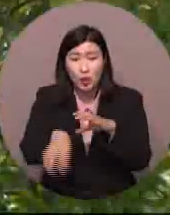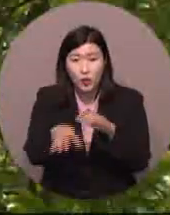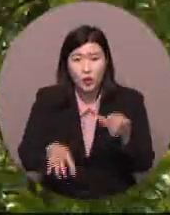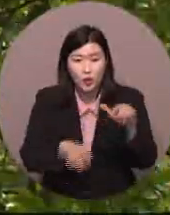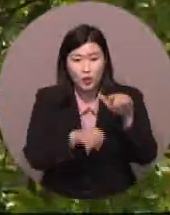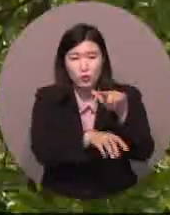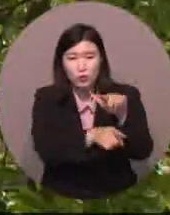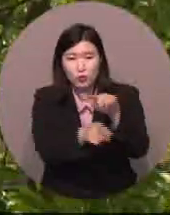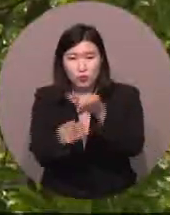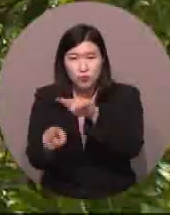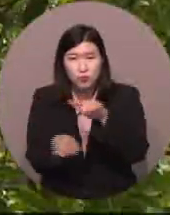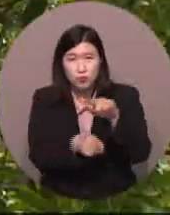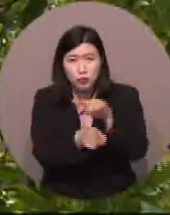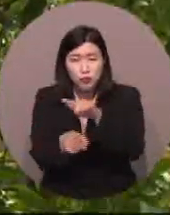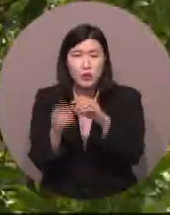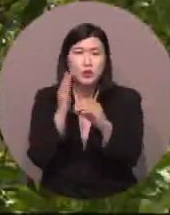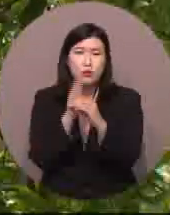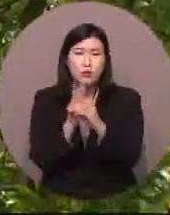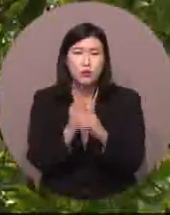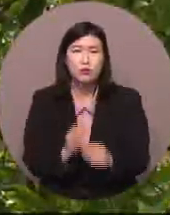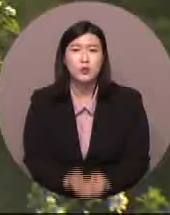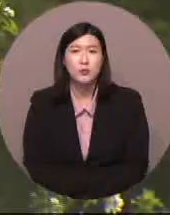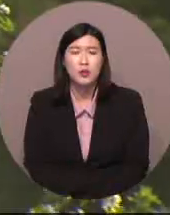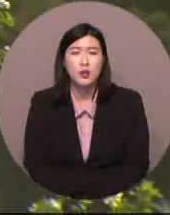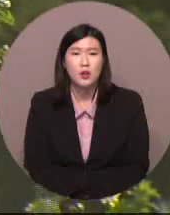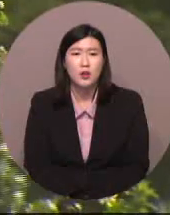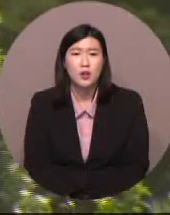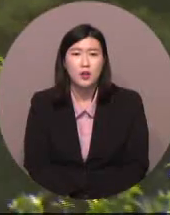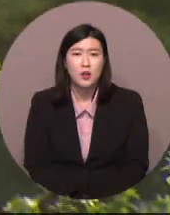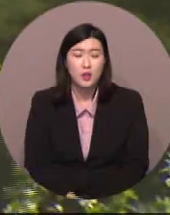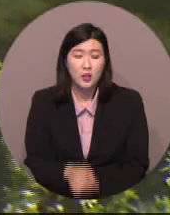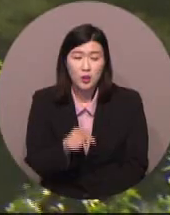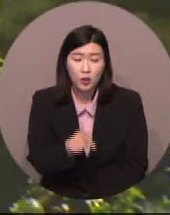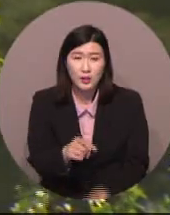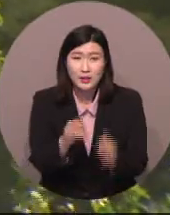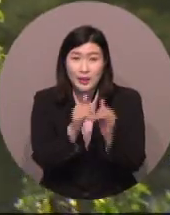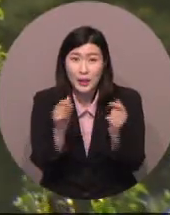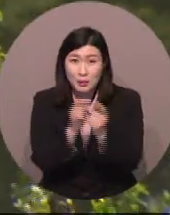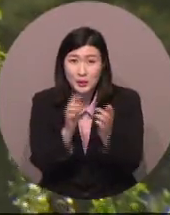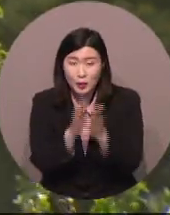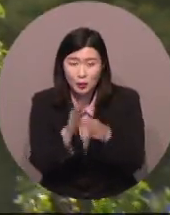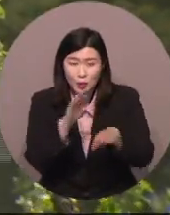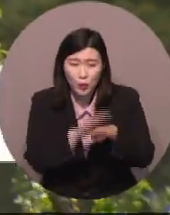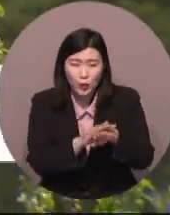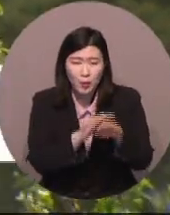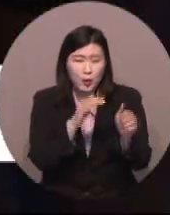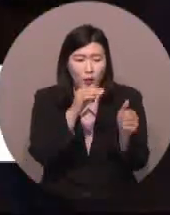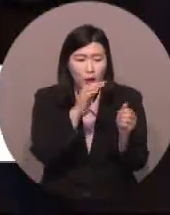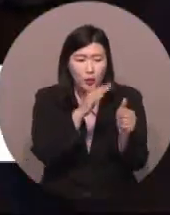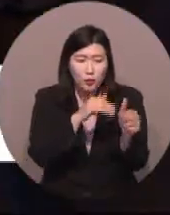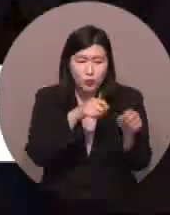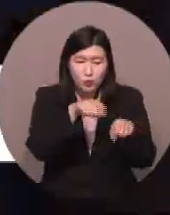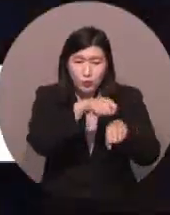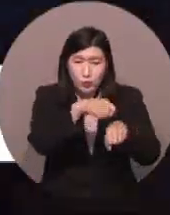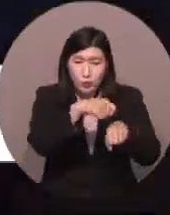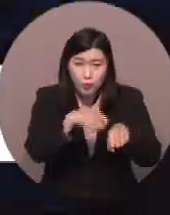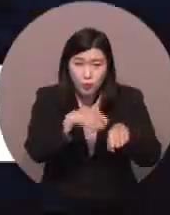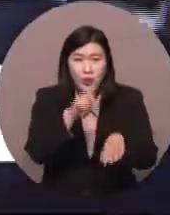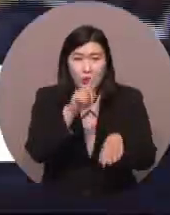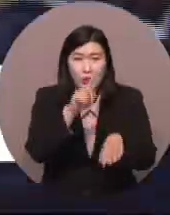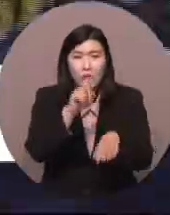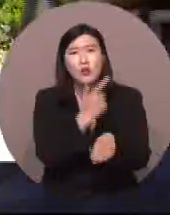드론으로 흩뿌립니다. 농가 1헥타르를 인공수분하려면 사람은 10명이 16시간을 일해야